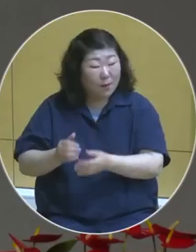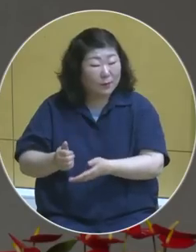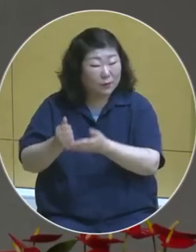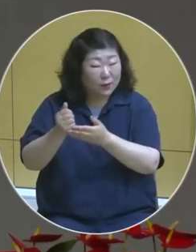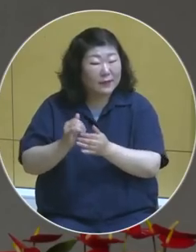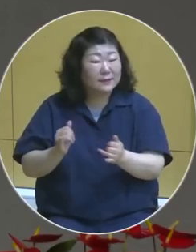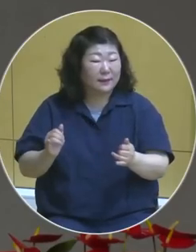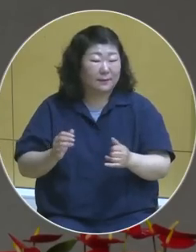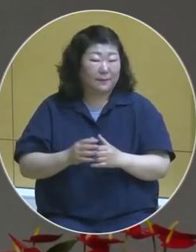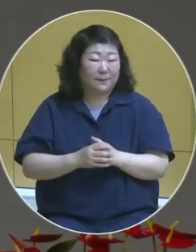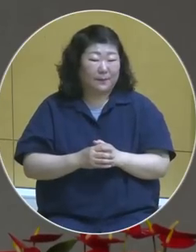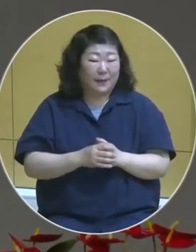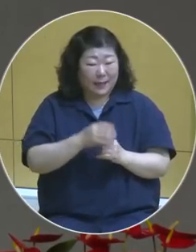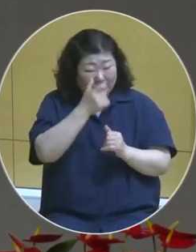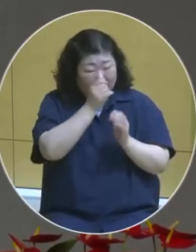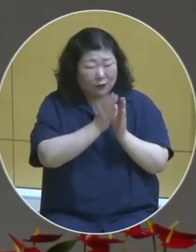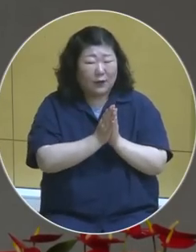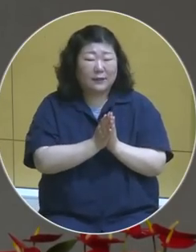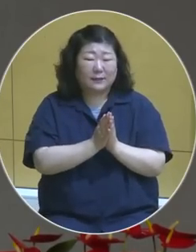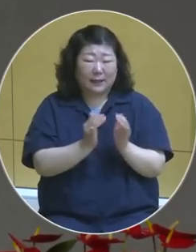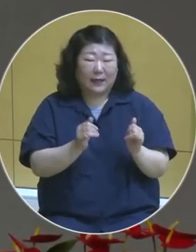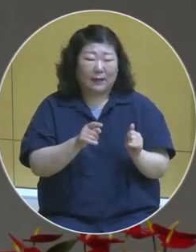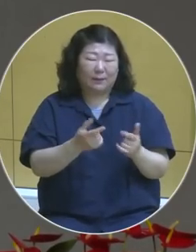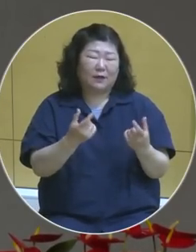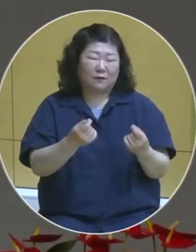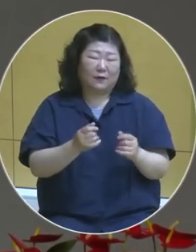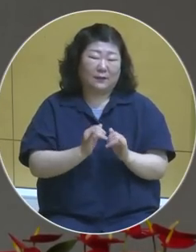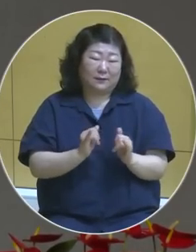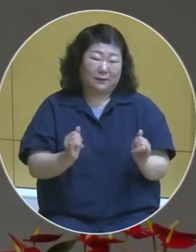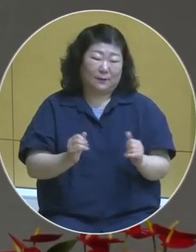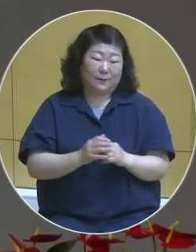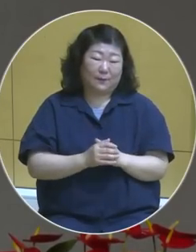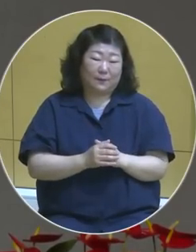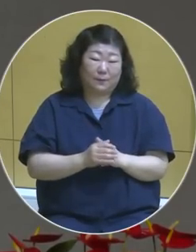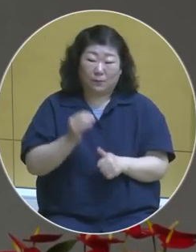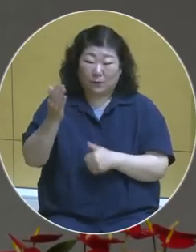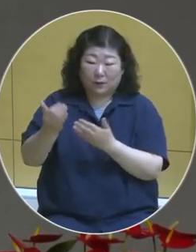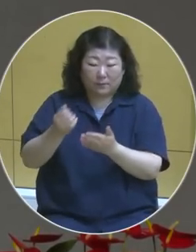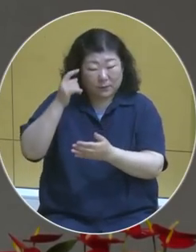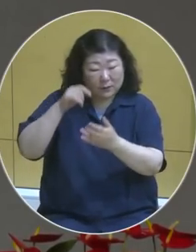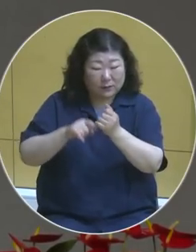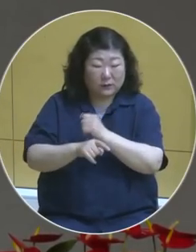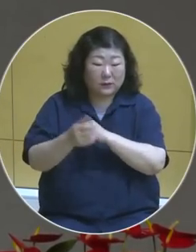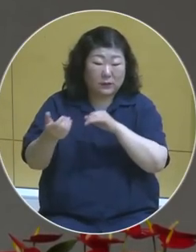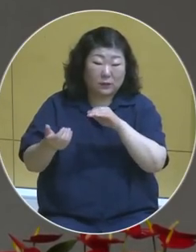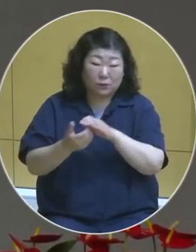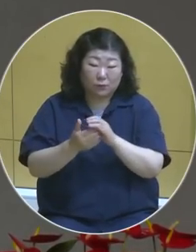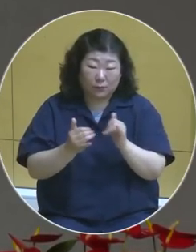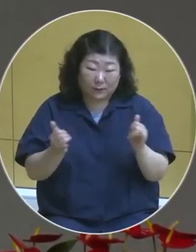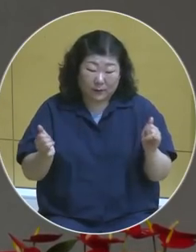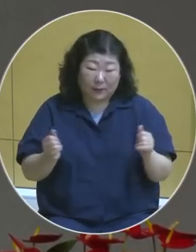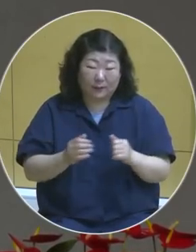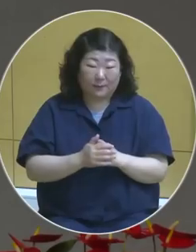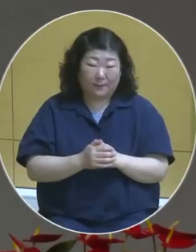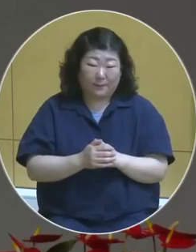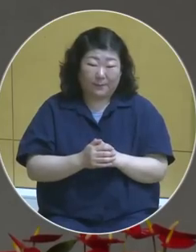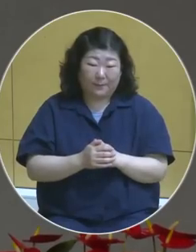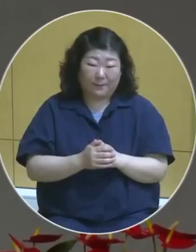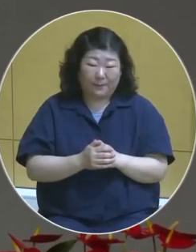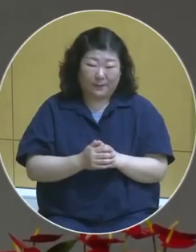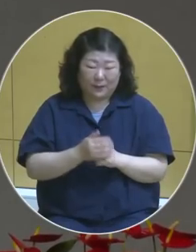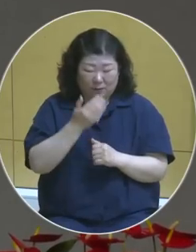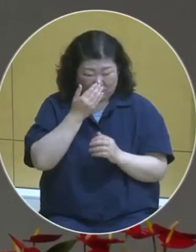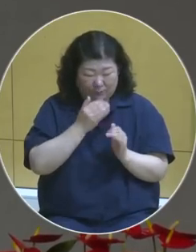사람입니다. 기도하는 사람이 바로 이런 사람입니다. 하나님의 뜻을 이루는 사람, 그 사람은 겸손한